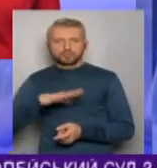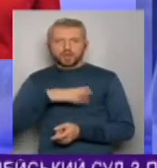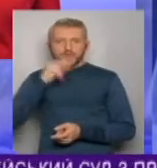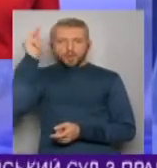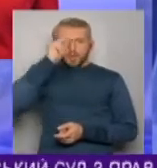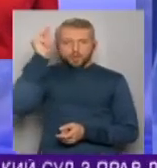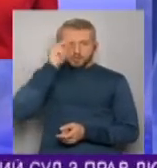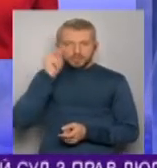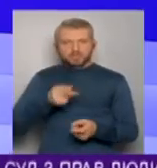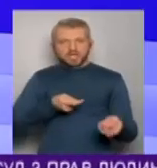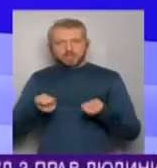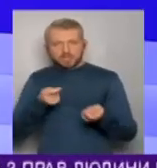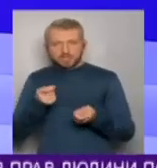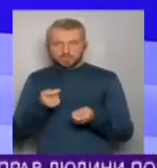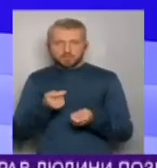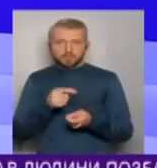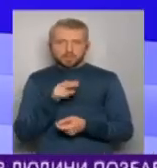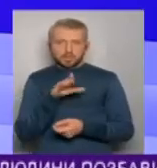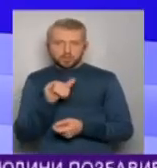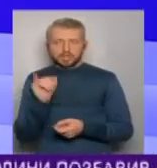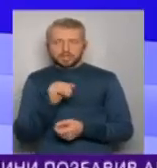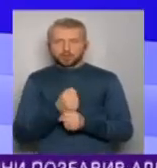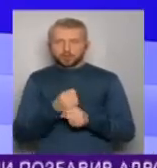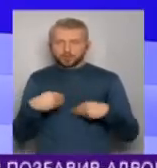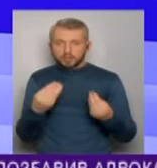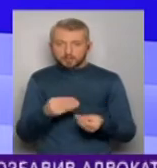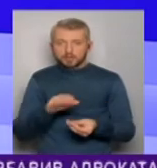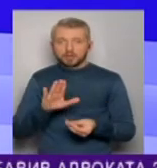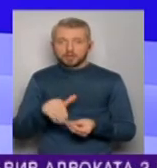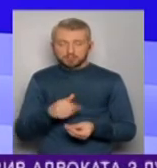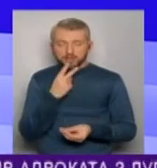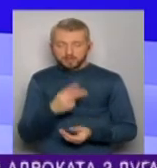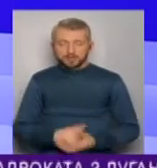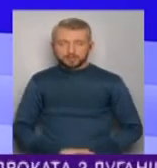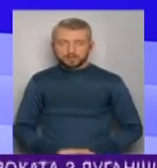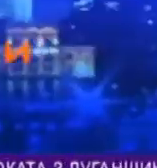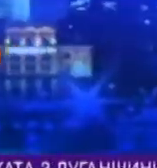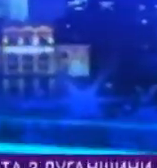профзакладів та роботодавців? Після невеликої реклами випуск новин. Дочекайтеся.